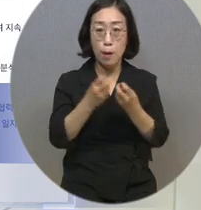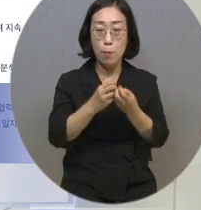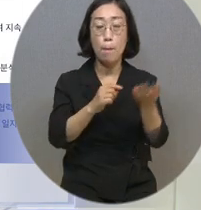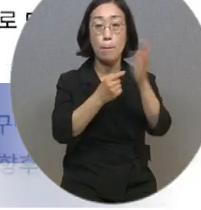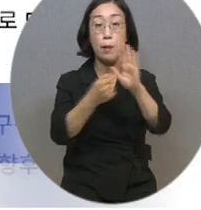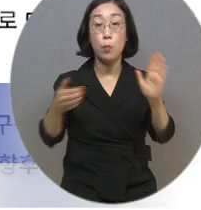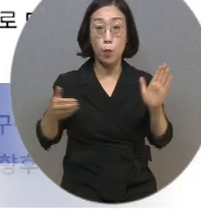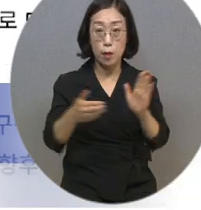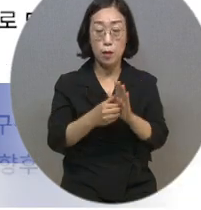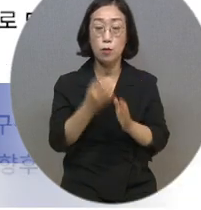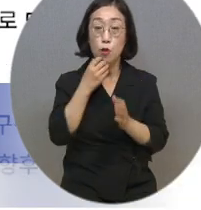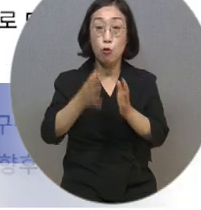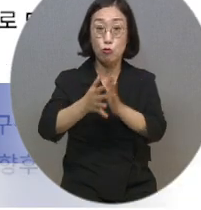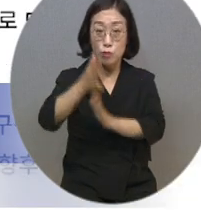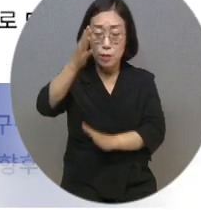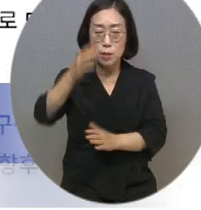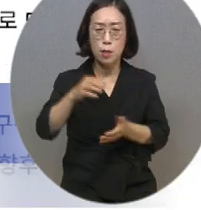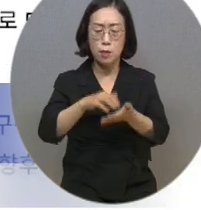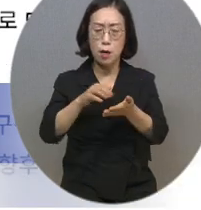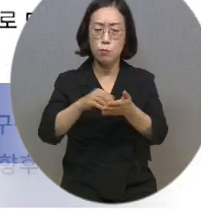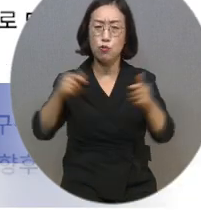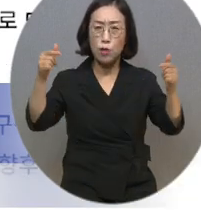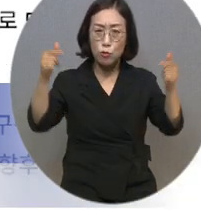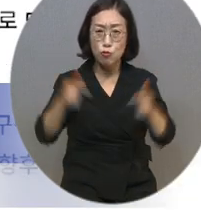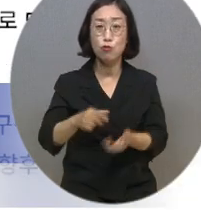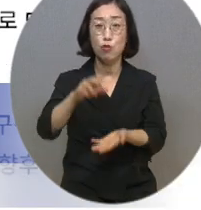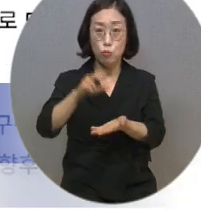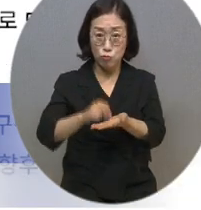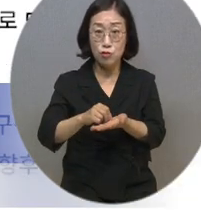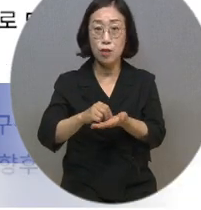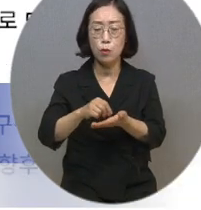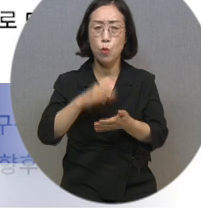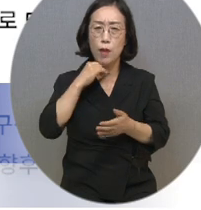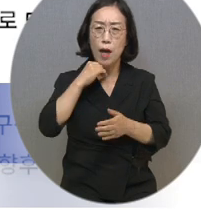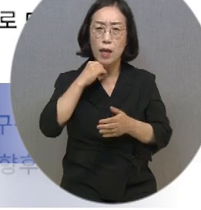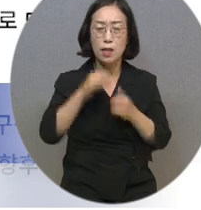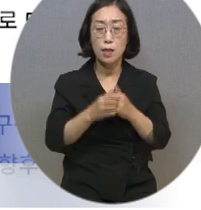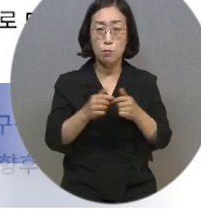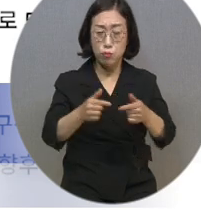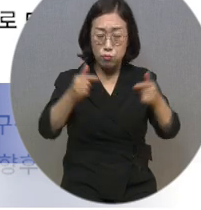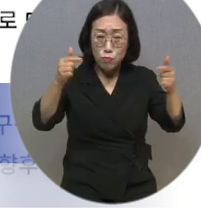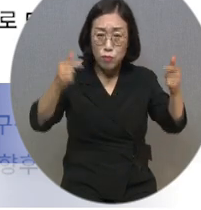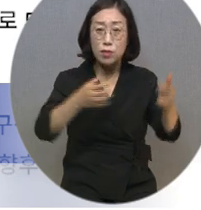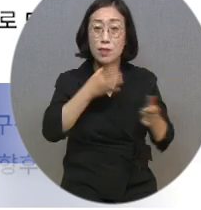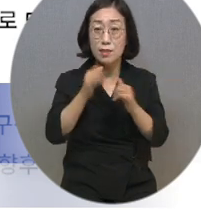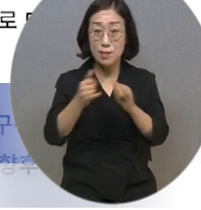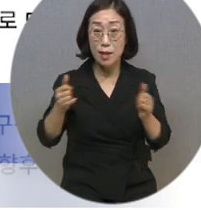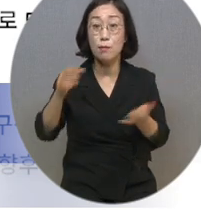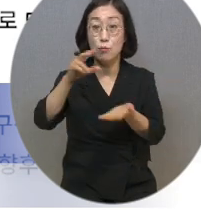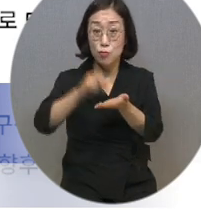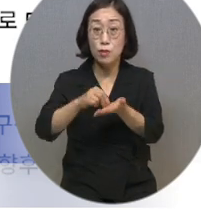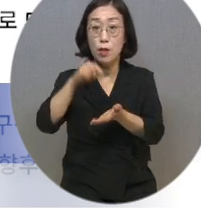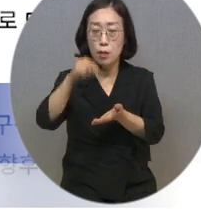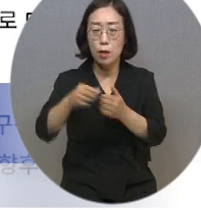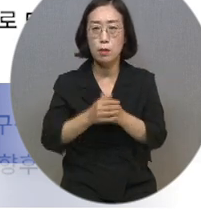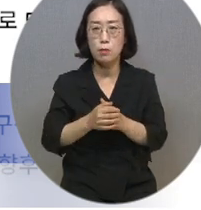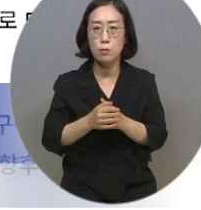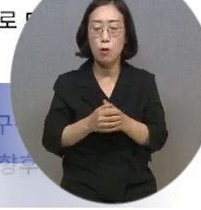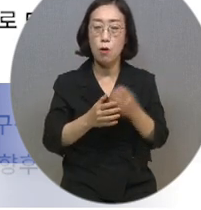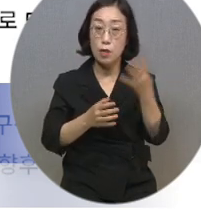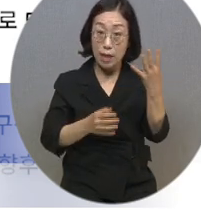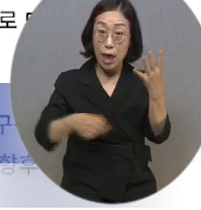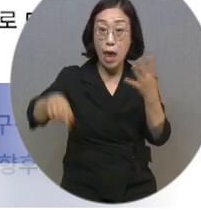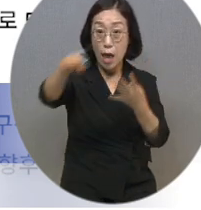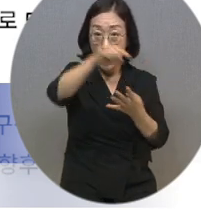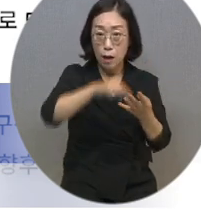발표했는데요. 서울시도 인구 감소와 인구 구조 불균형에 따른 인구정책 기본계획 4대 분야 30개 핵심